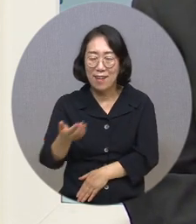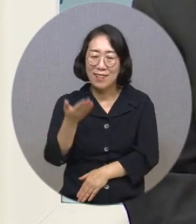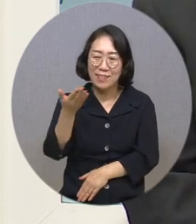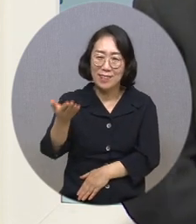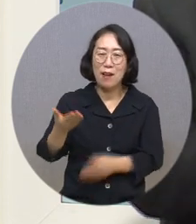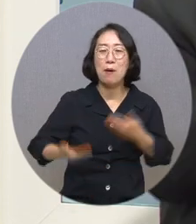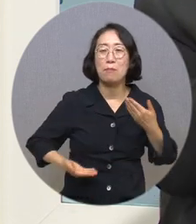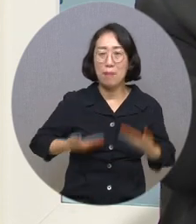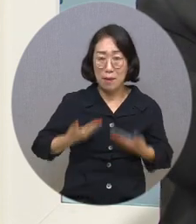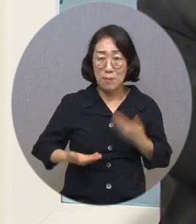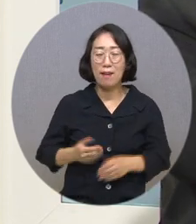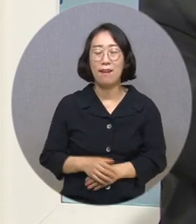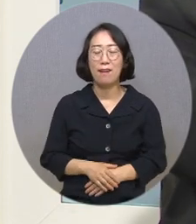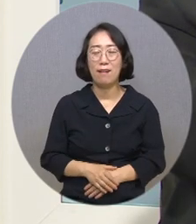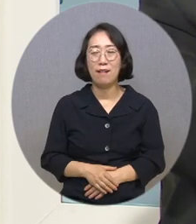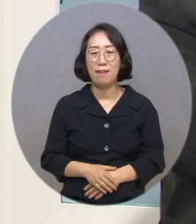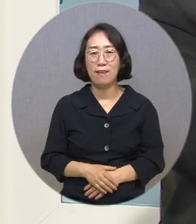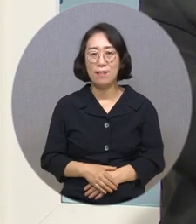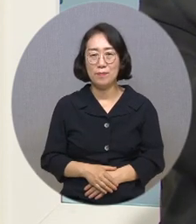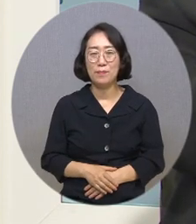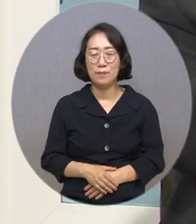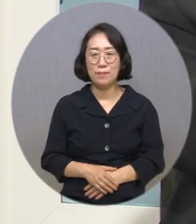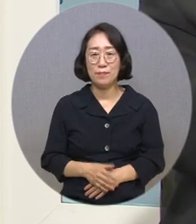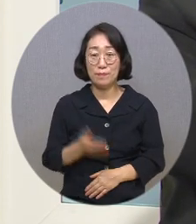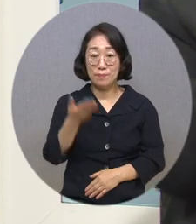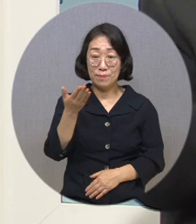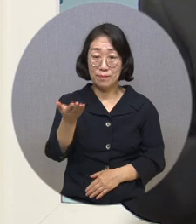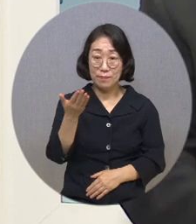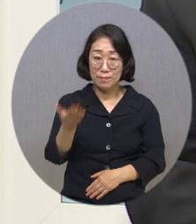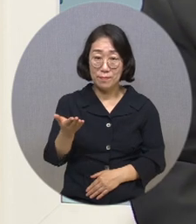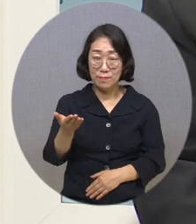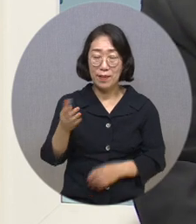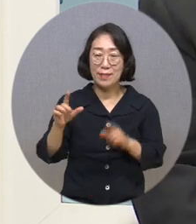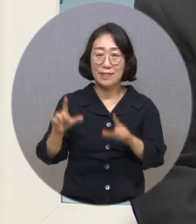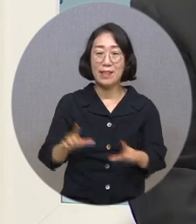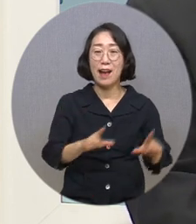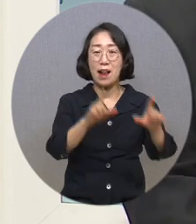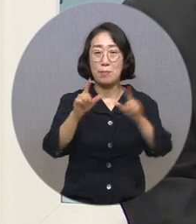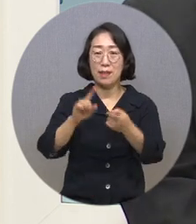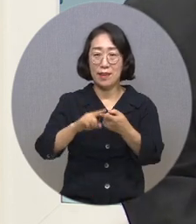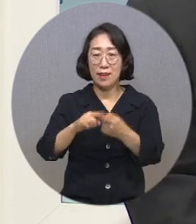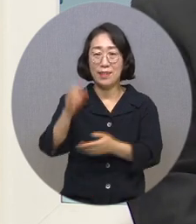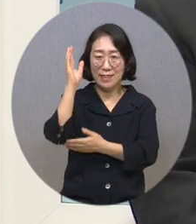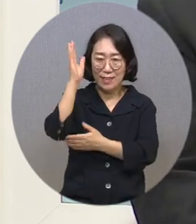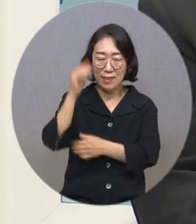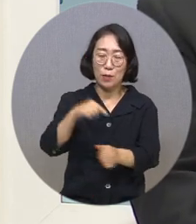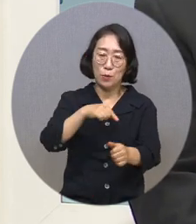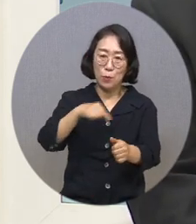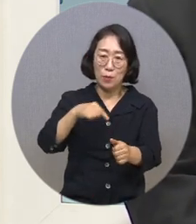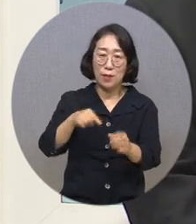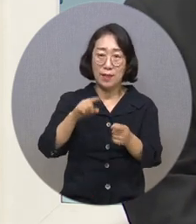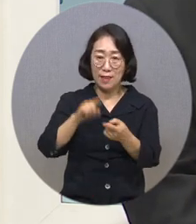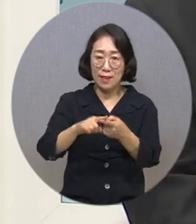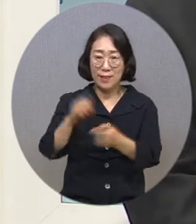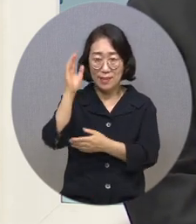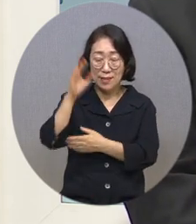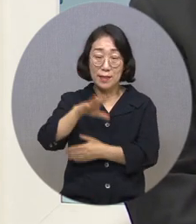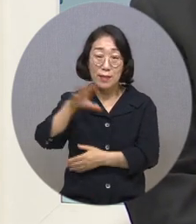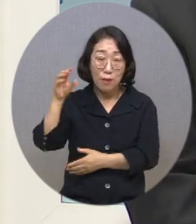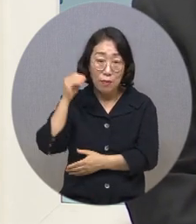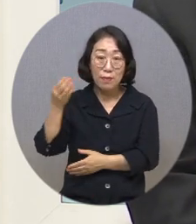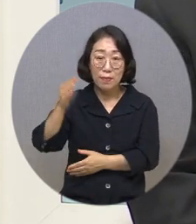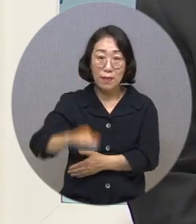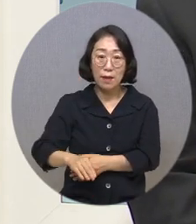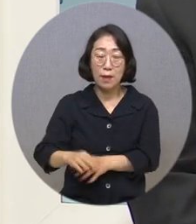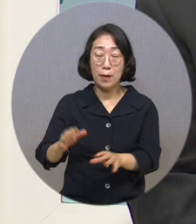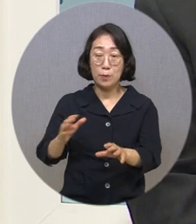정말 바쁘실 것 같아요. 그래서 총장님이 이렇게 좀 삶에 대한 이야기, 그 다음에 교육에 대한 이야기를 들어봤는데 좀